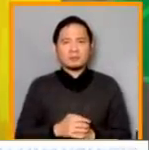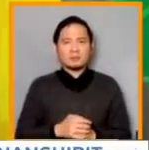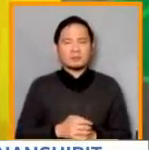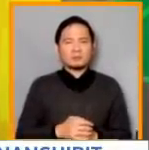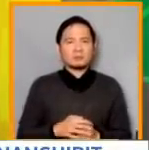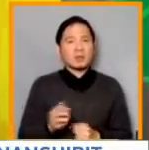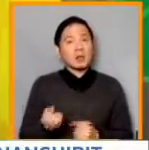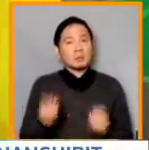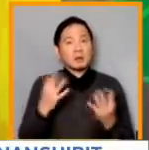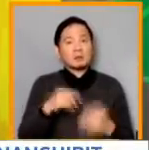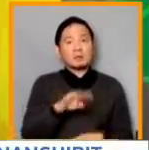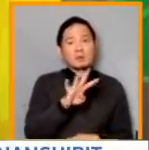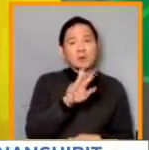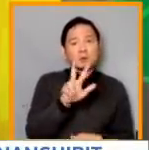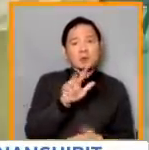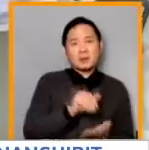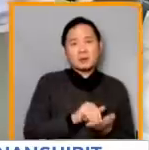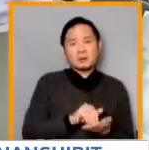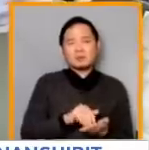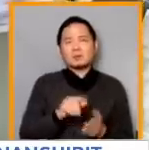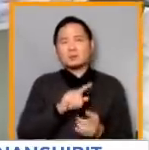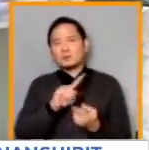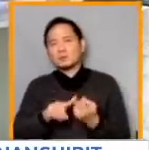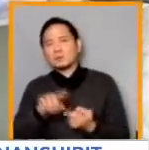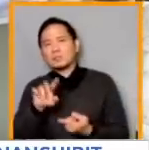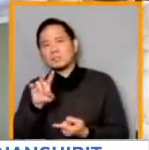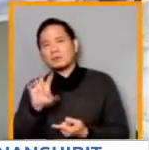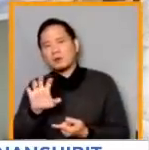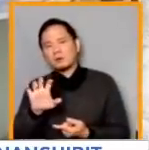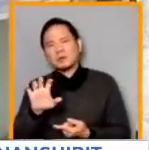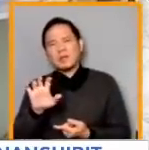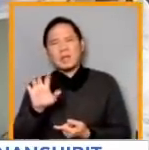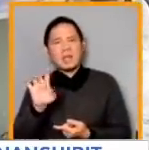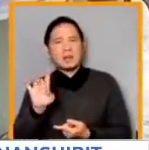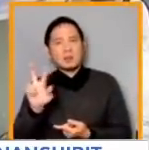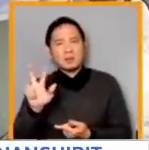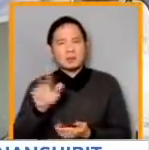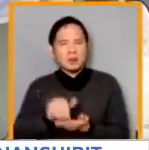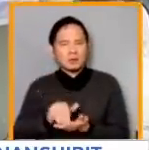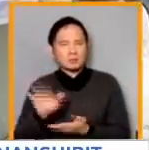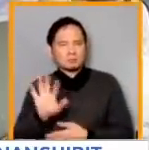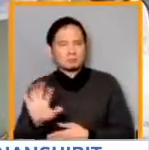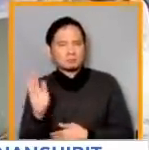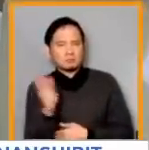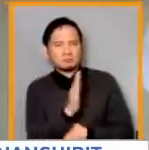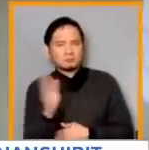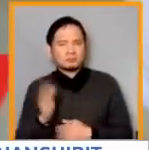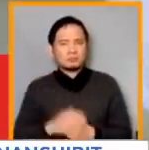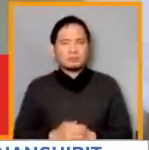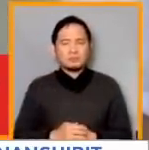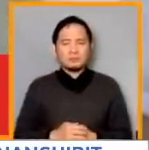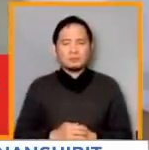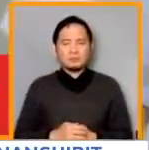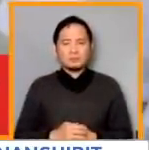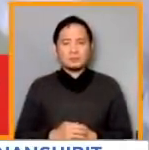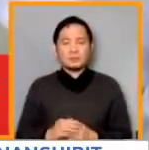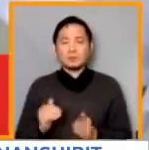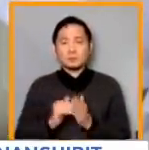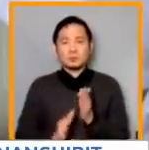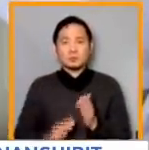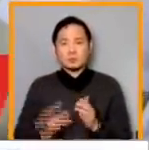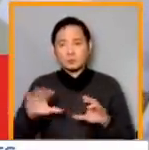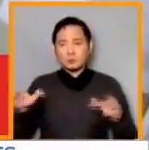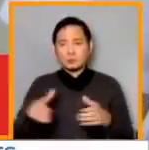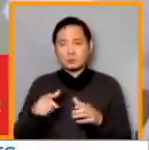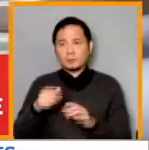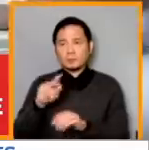up to 786,000. Ang NUSPO, National Union of Students of the Philippines, pabor naman daw sa pagkakaroon ng